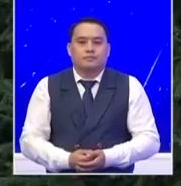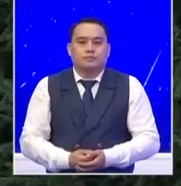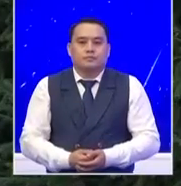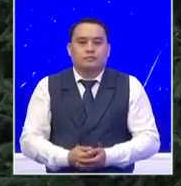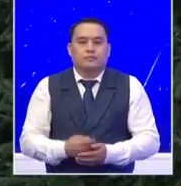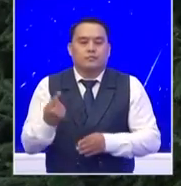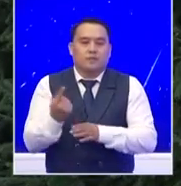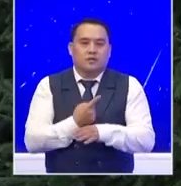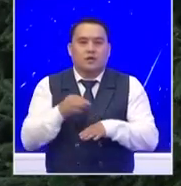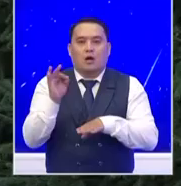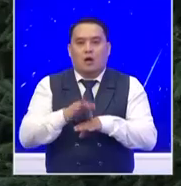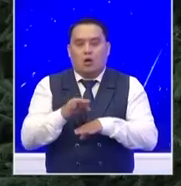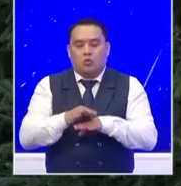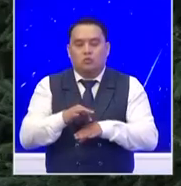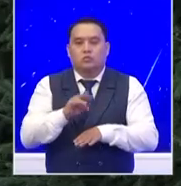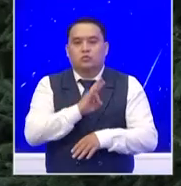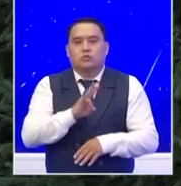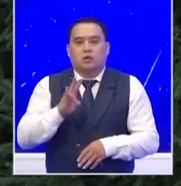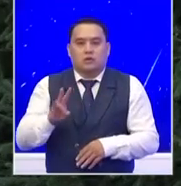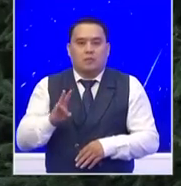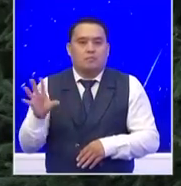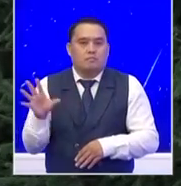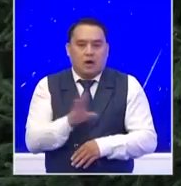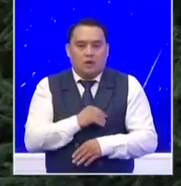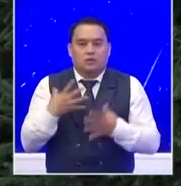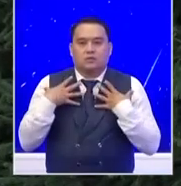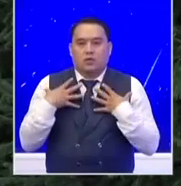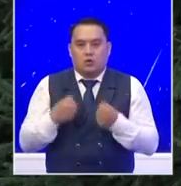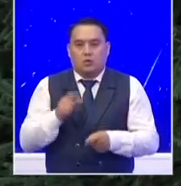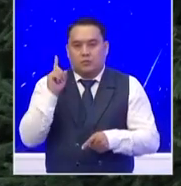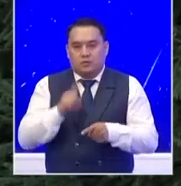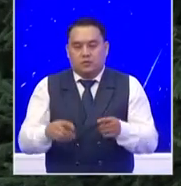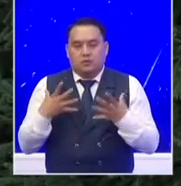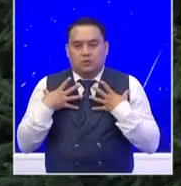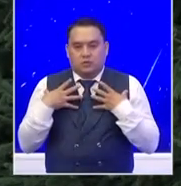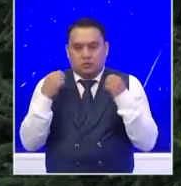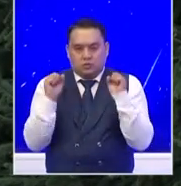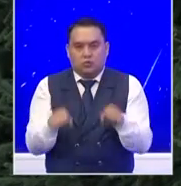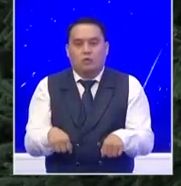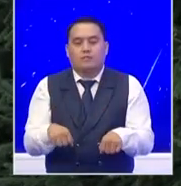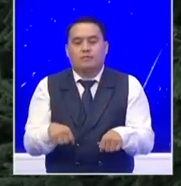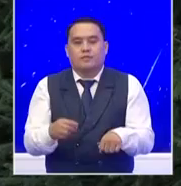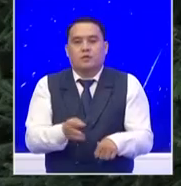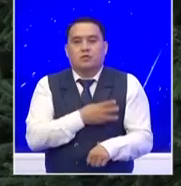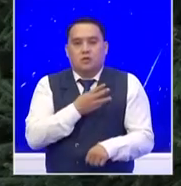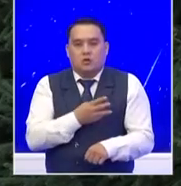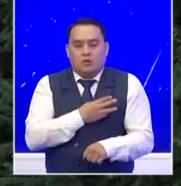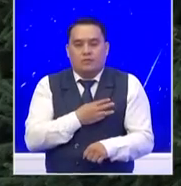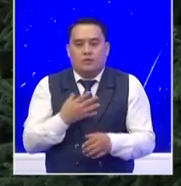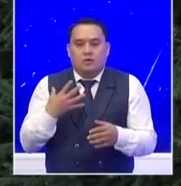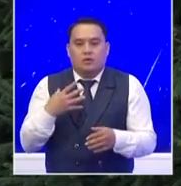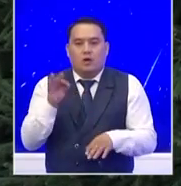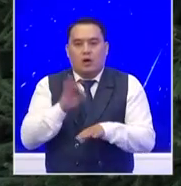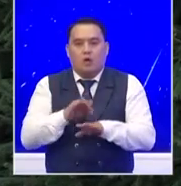елбасында бұл ауру айналып өтпеді. Мен бұл кісілердің барлығының денсаулығы тезірек сауығып кетуін тілеймін. Және денсаулығы жақсы